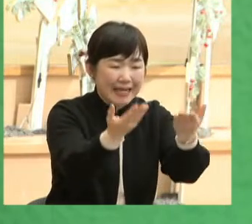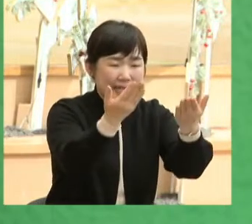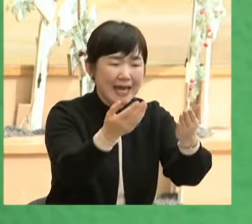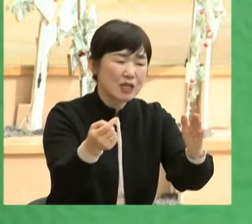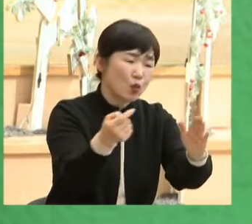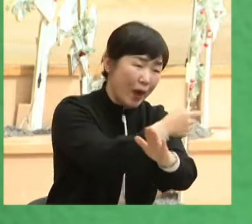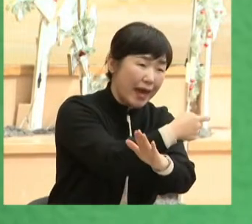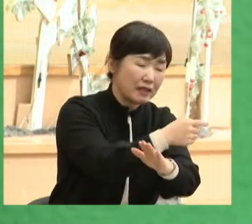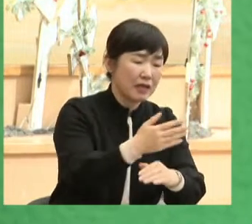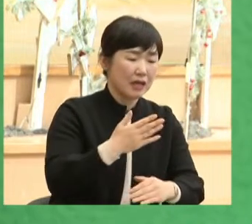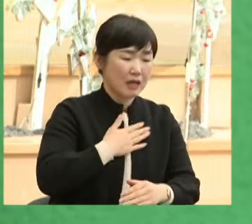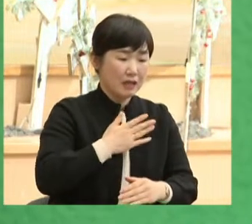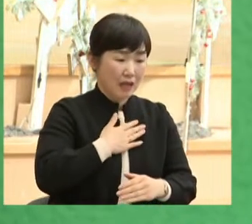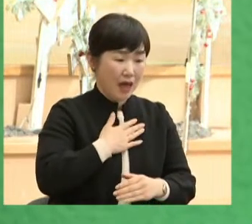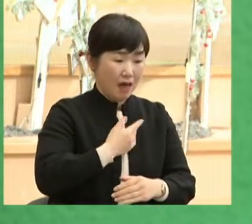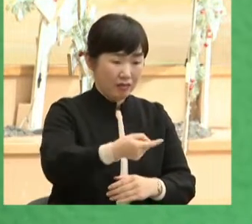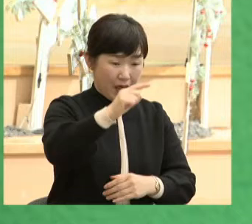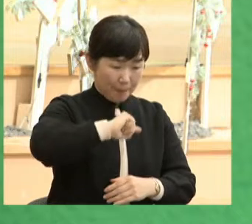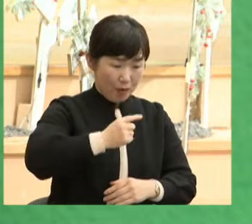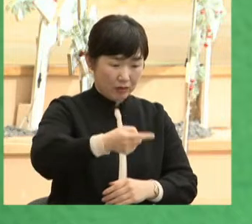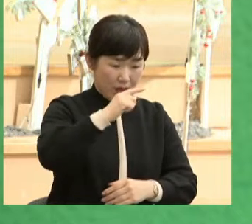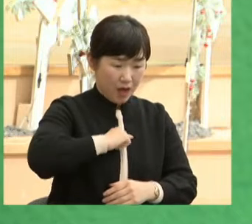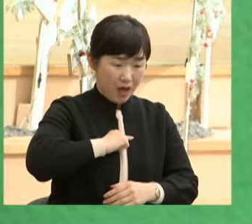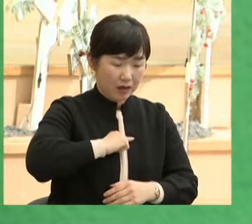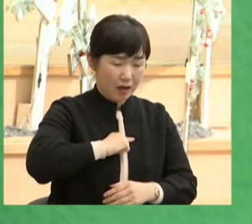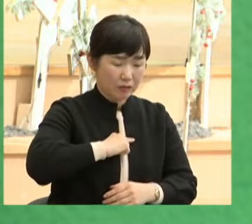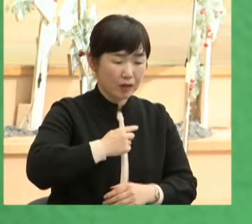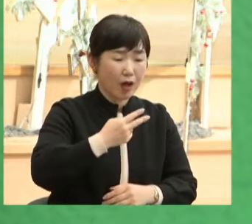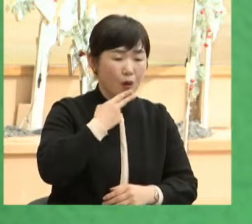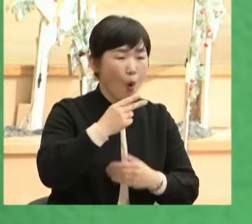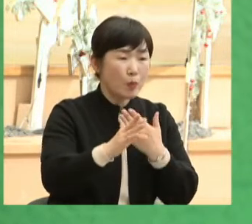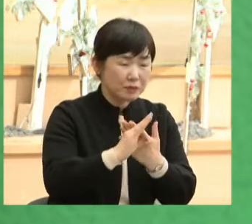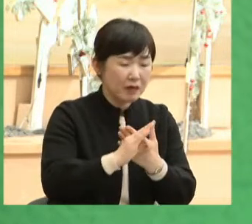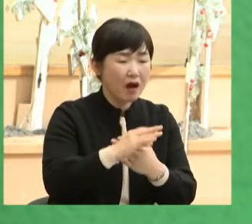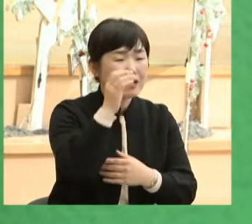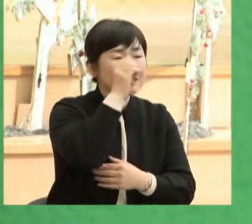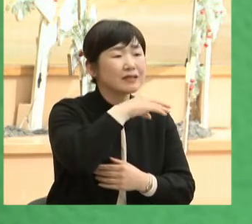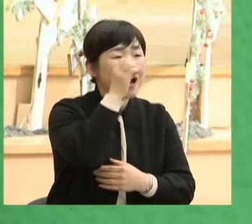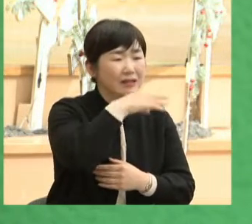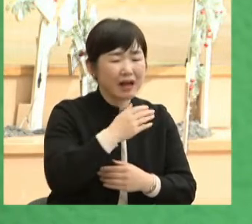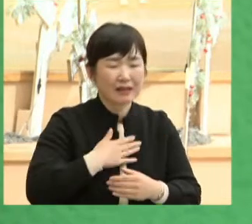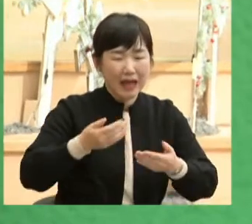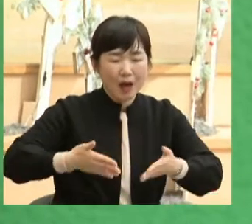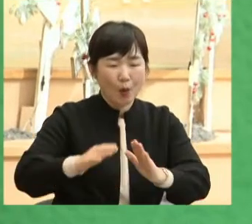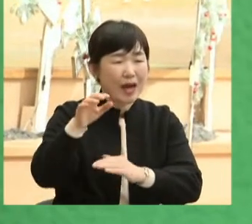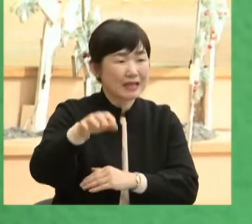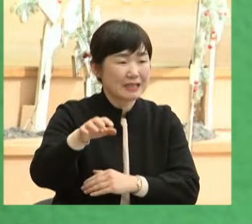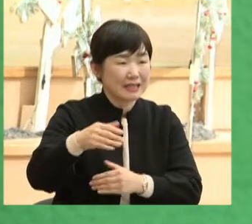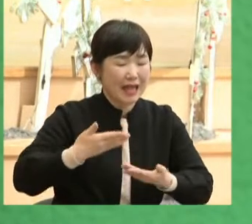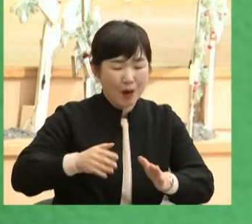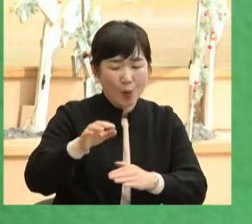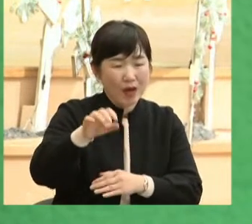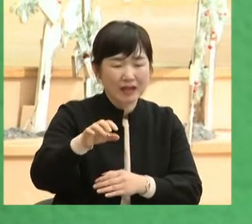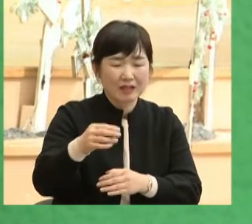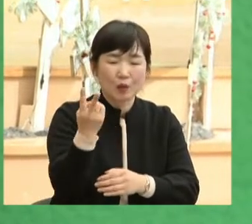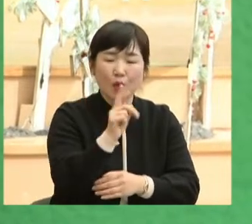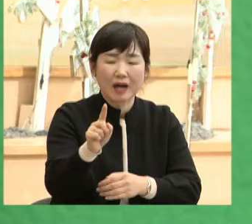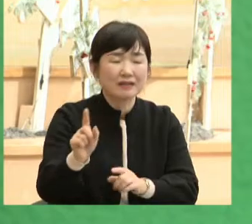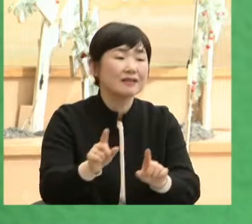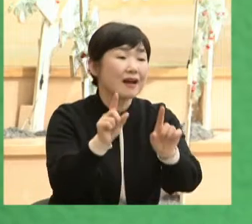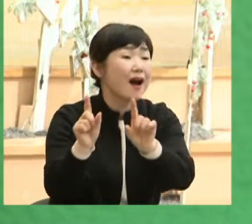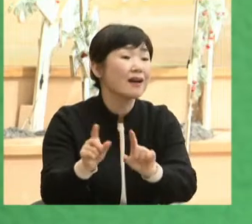자기 당번이 돌아올 때 그 주간을 제외하고는 나머지는 고향에서 내려가서 살았다 그렇게 말했어요